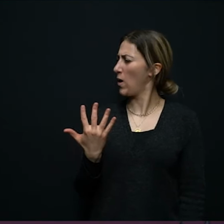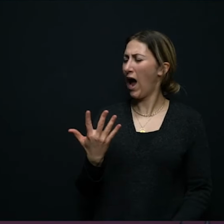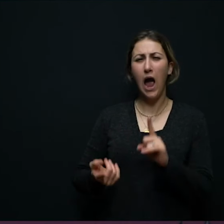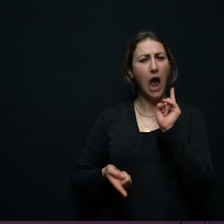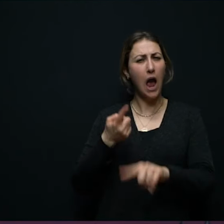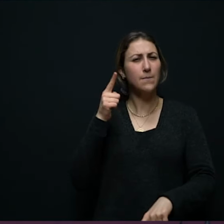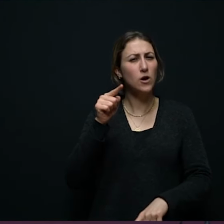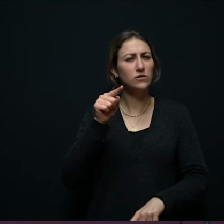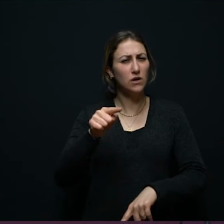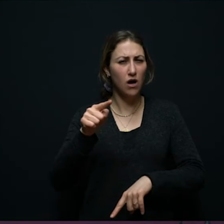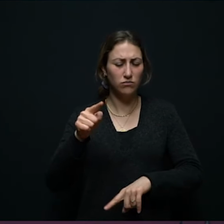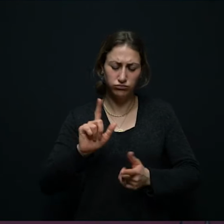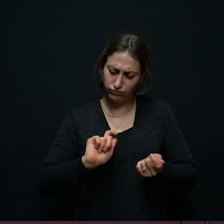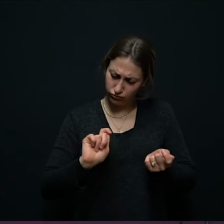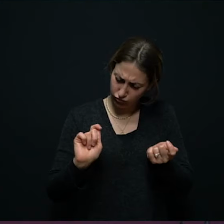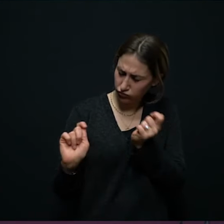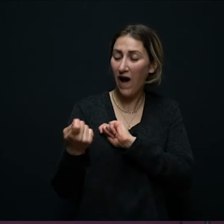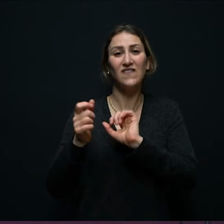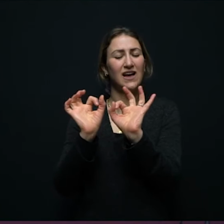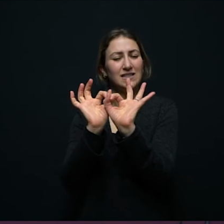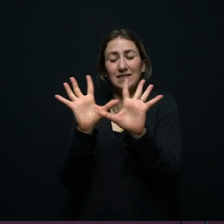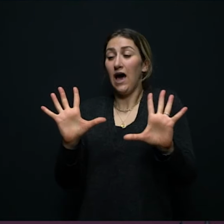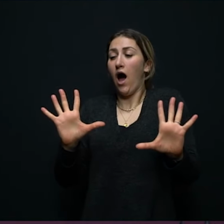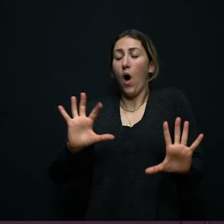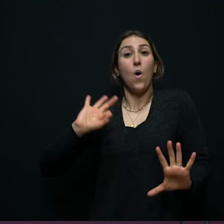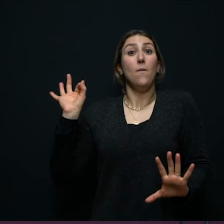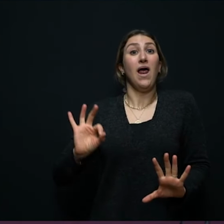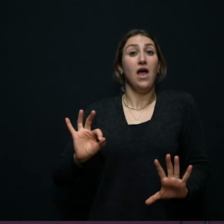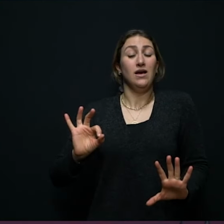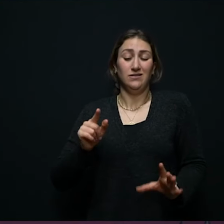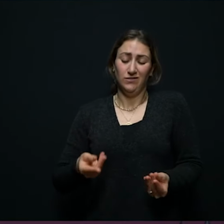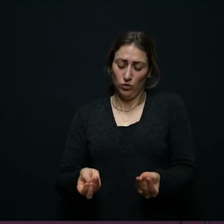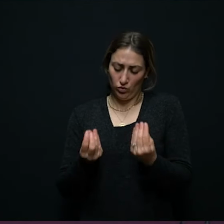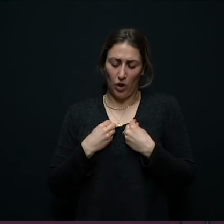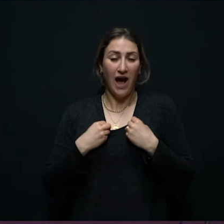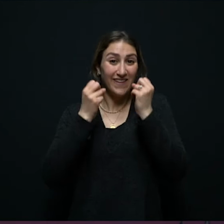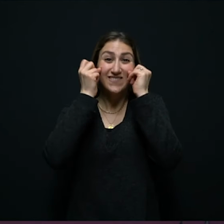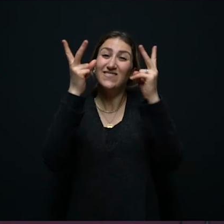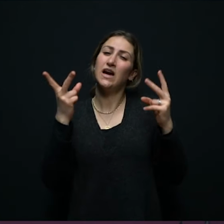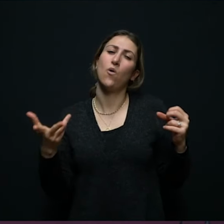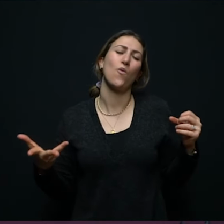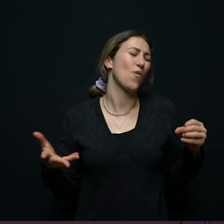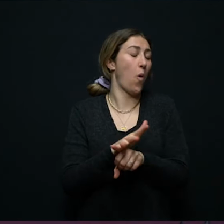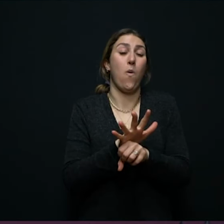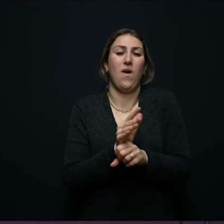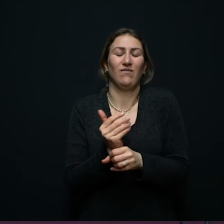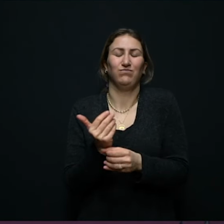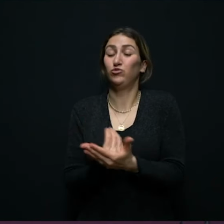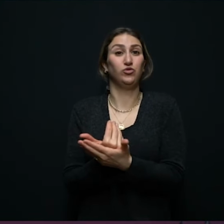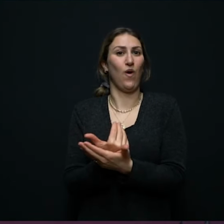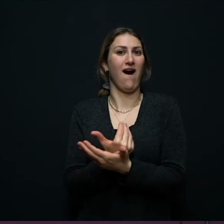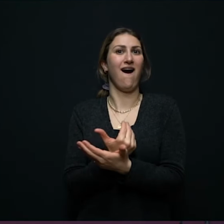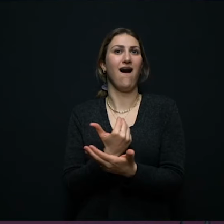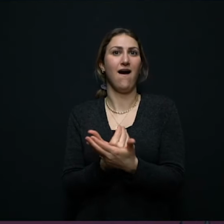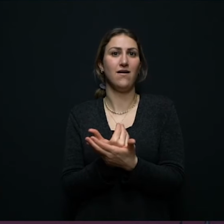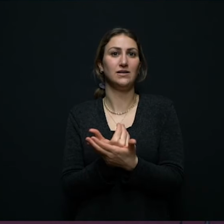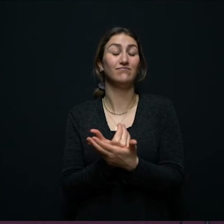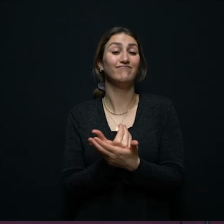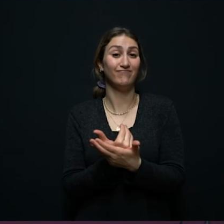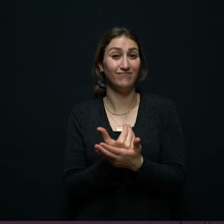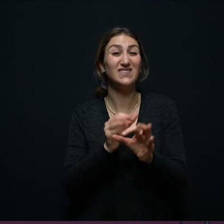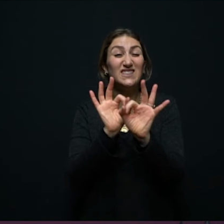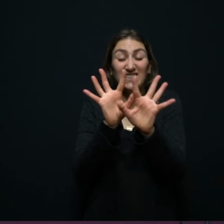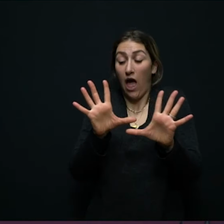vie de plénitude et de joie être sain c'est être pleinement satisfait en